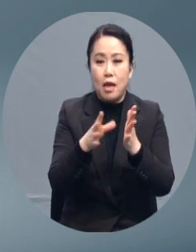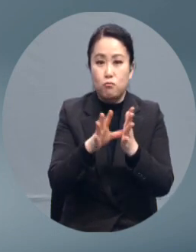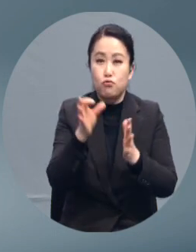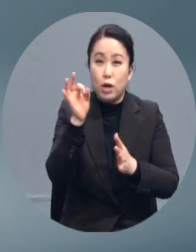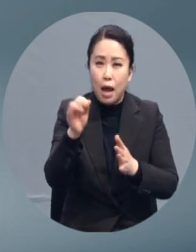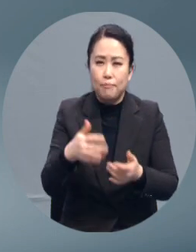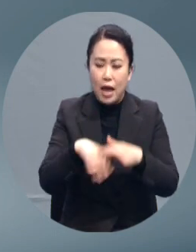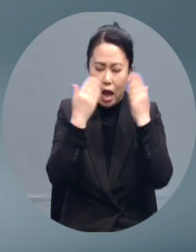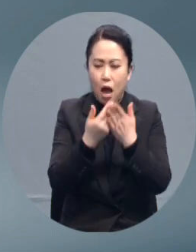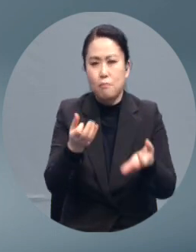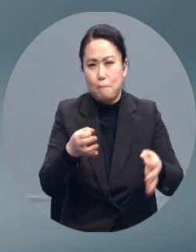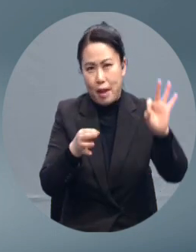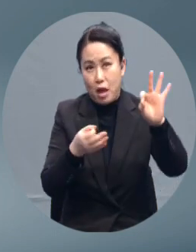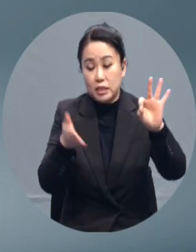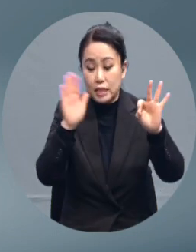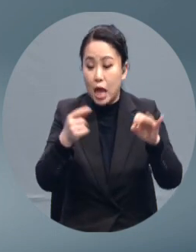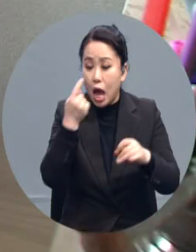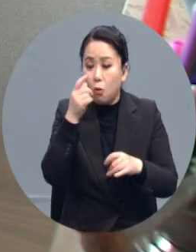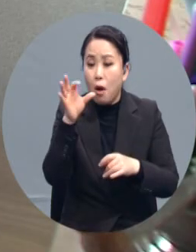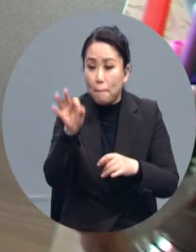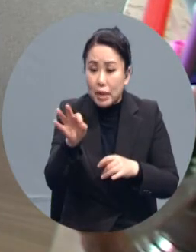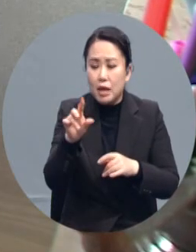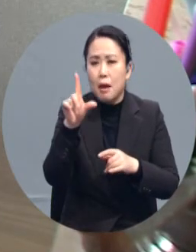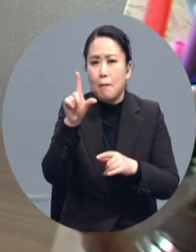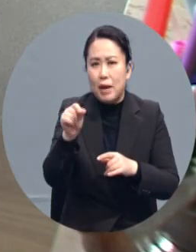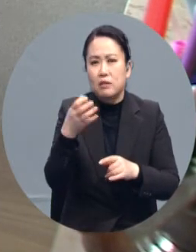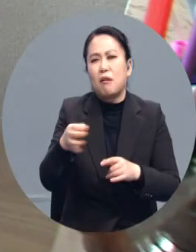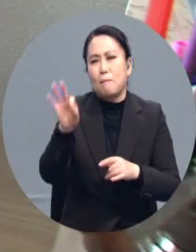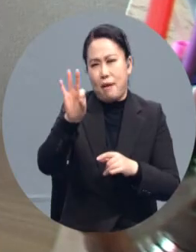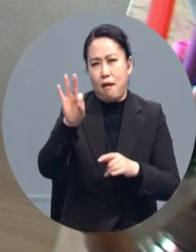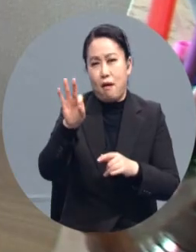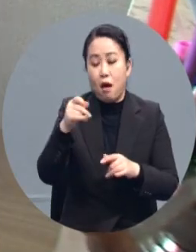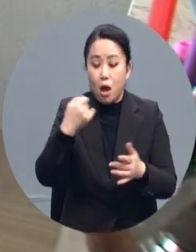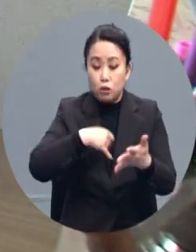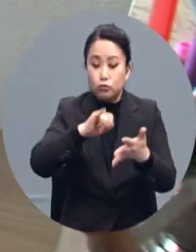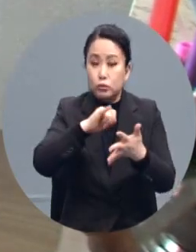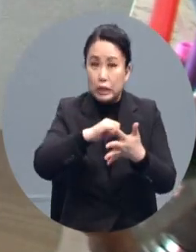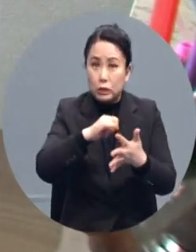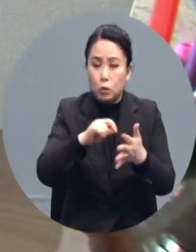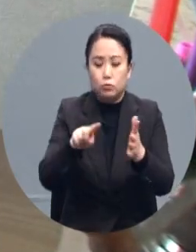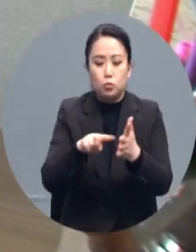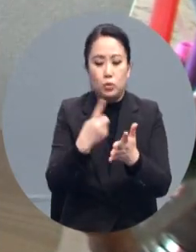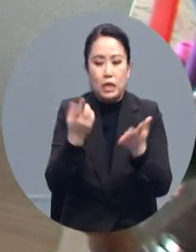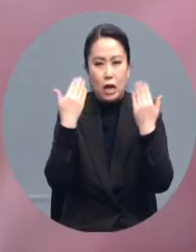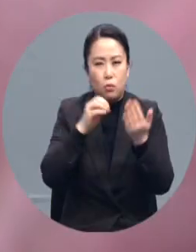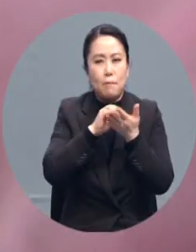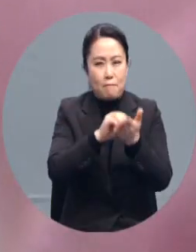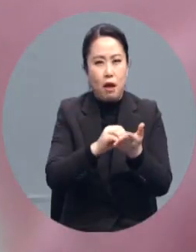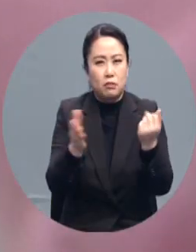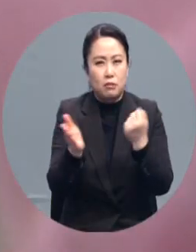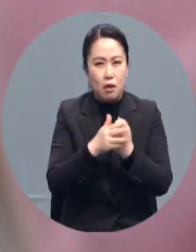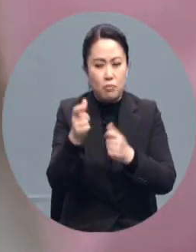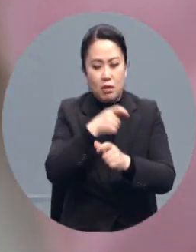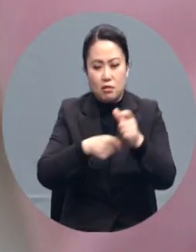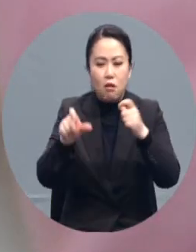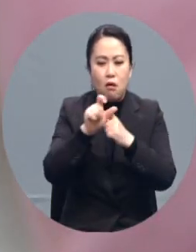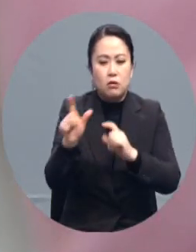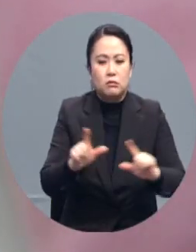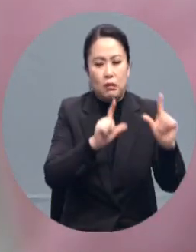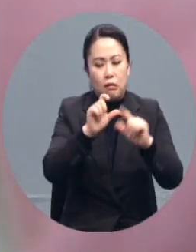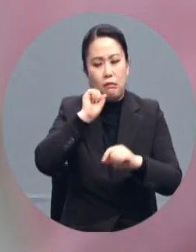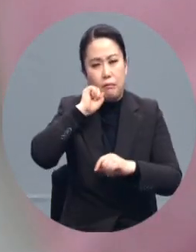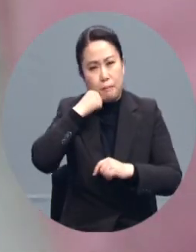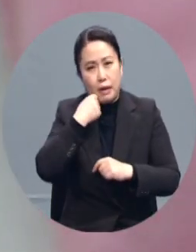자녀 학원비까지 만 원씩 올랐기 때문입니다. 올해 둘째 자녀도 초등학교에 입학하면서 허리띠를 더 졸라매게